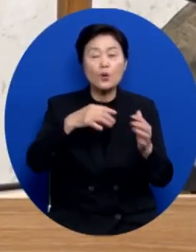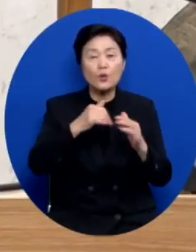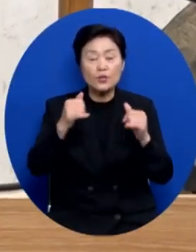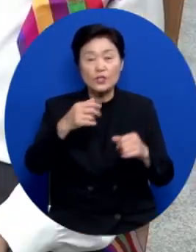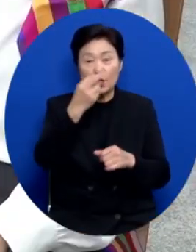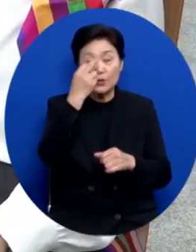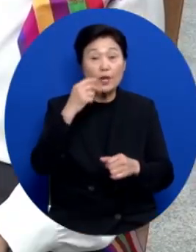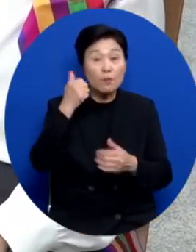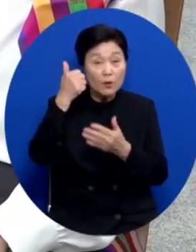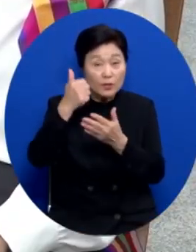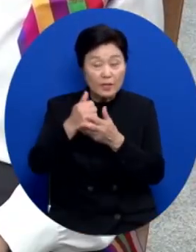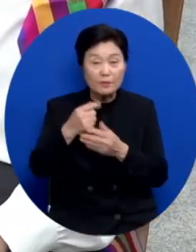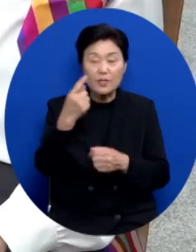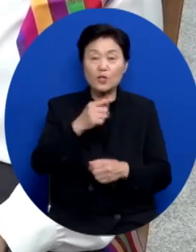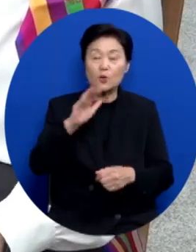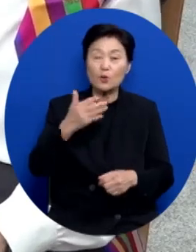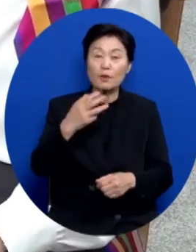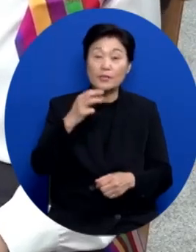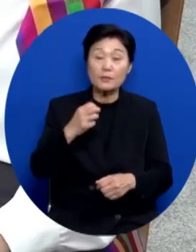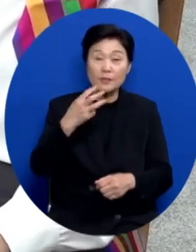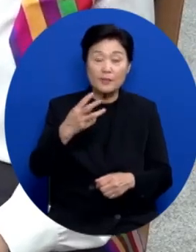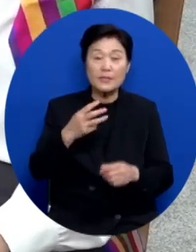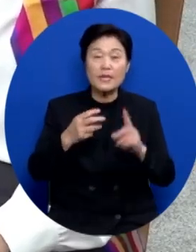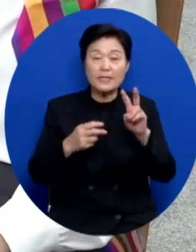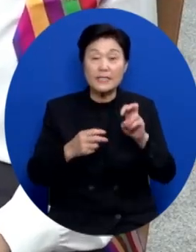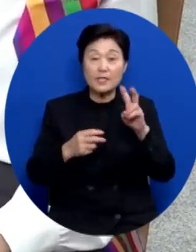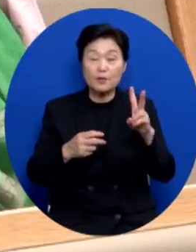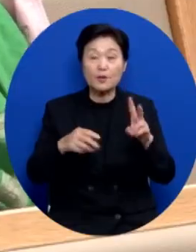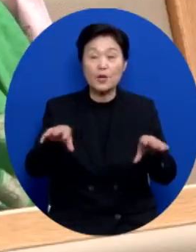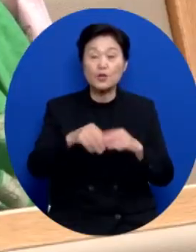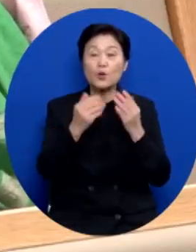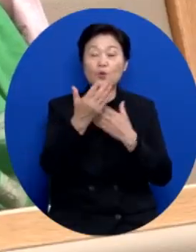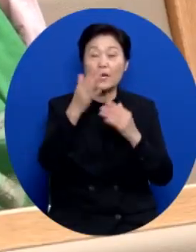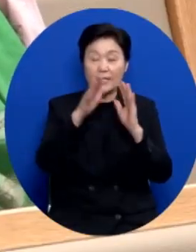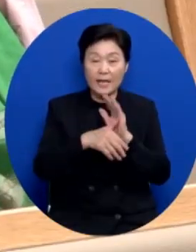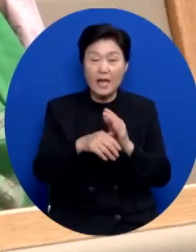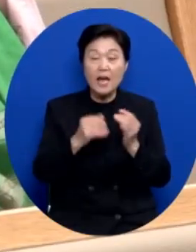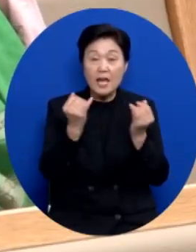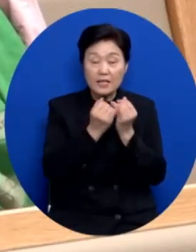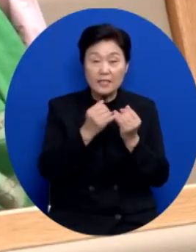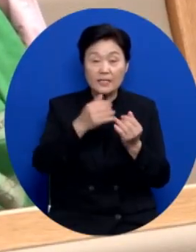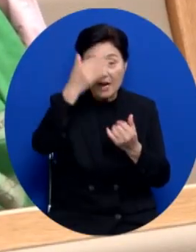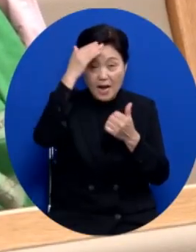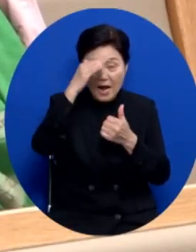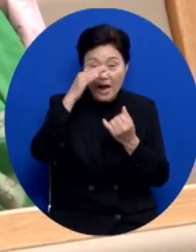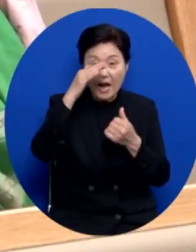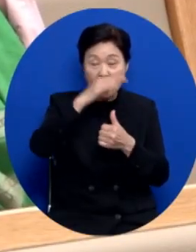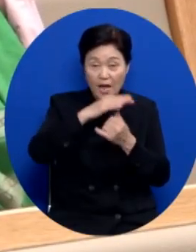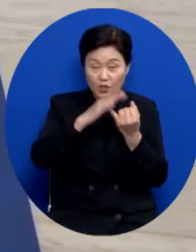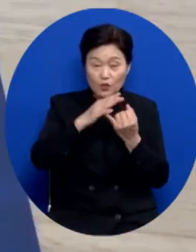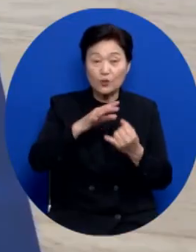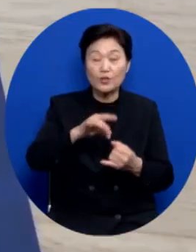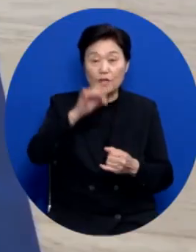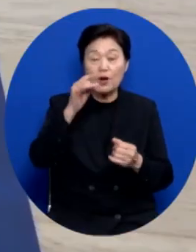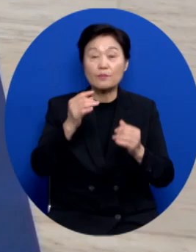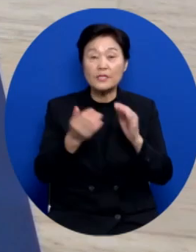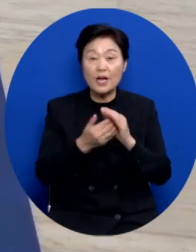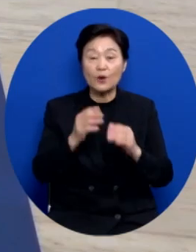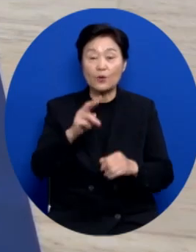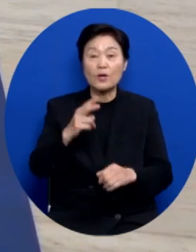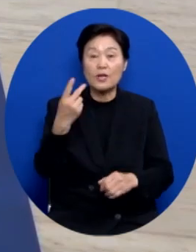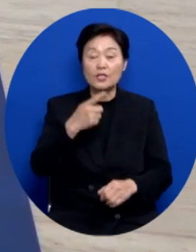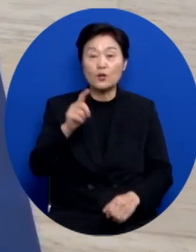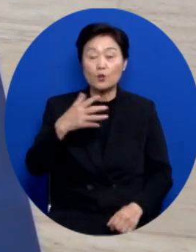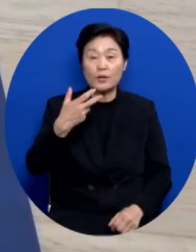목사는 1933년 22회 총회에서 여성안수 헌의가 처음 이루어진 후 41년 만인